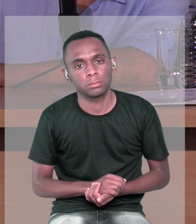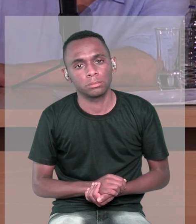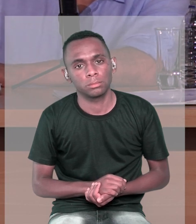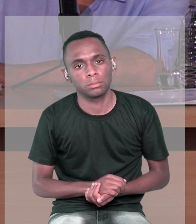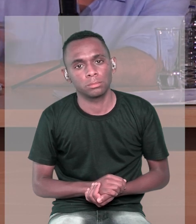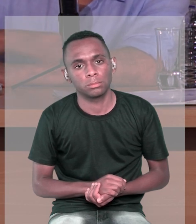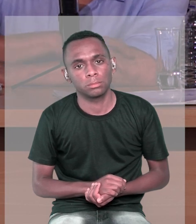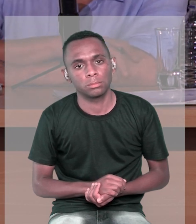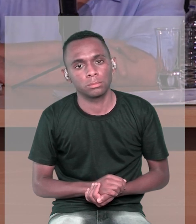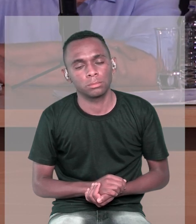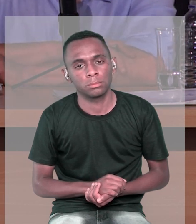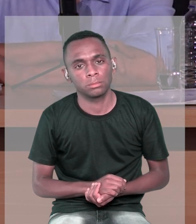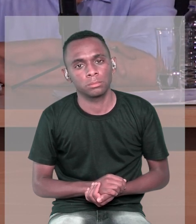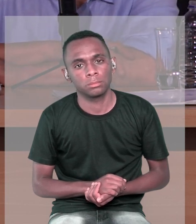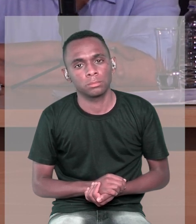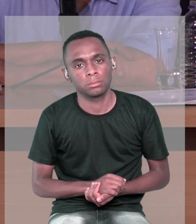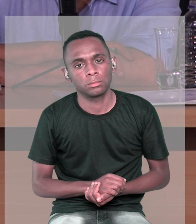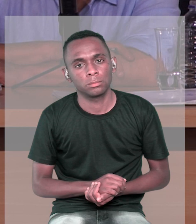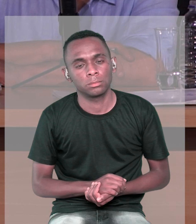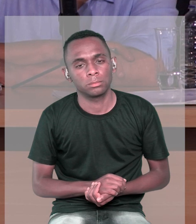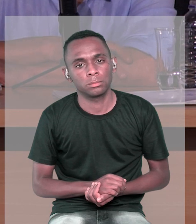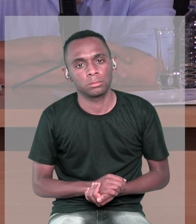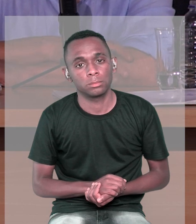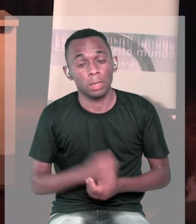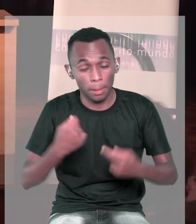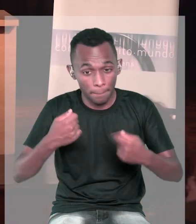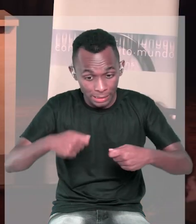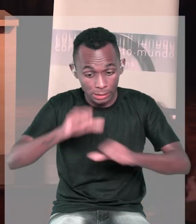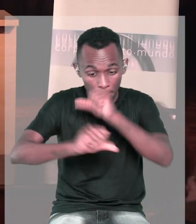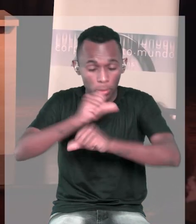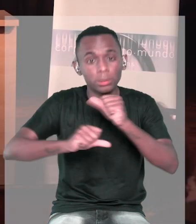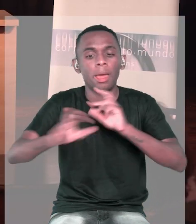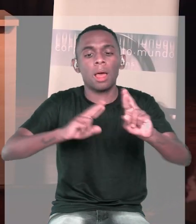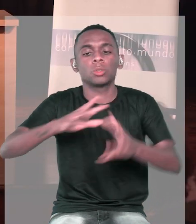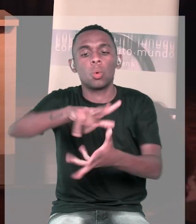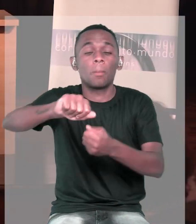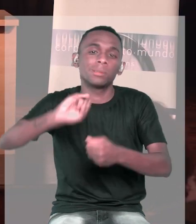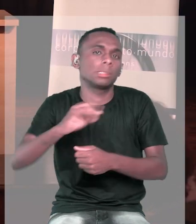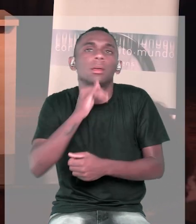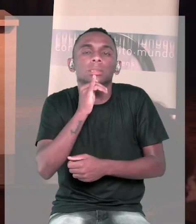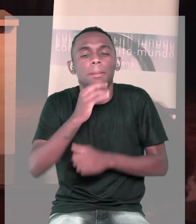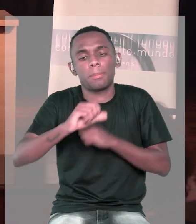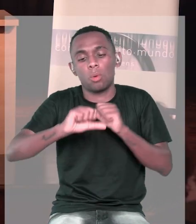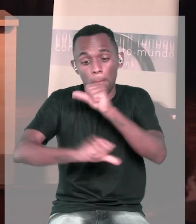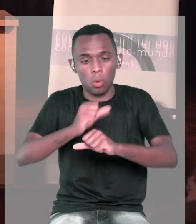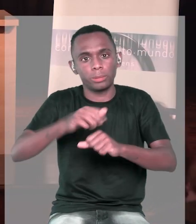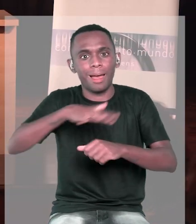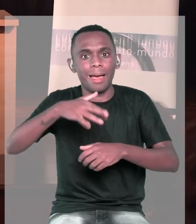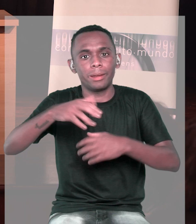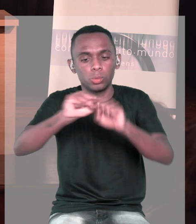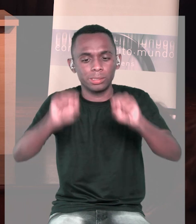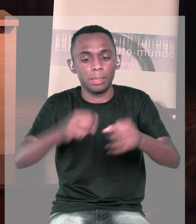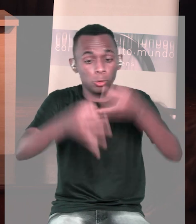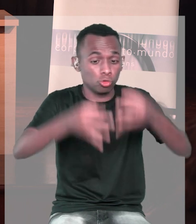ça change rien. Il faut changer le rapport. O que tem que mudar é a relação com o mundo. Se você muda o sistema jurídico e